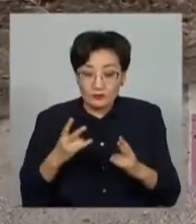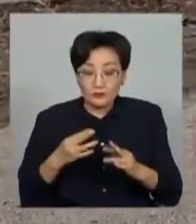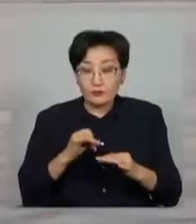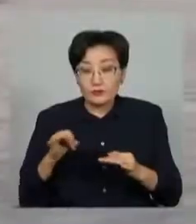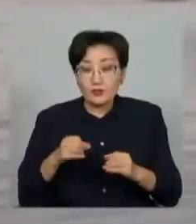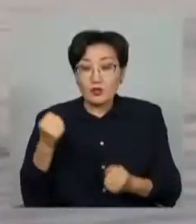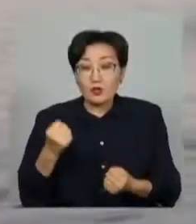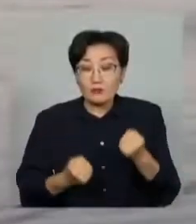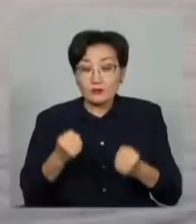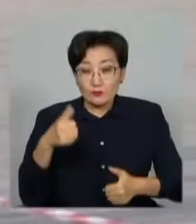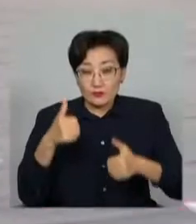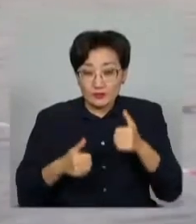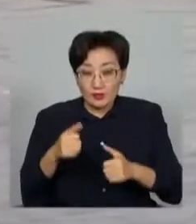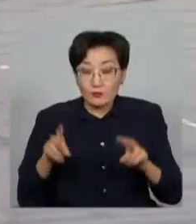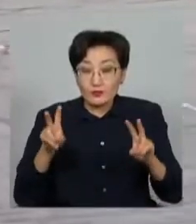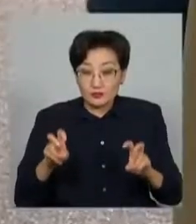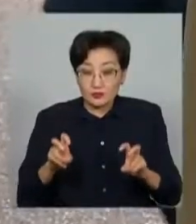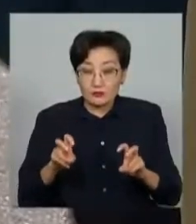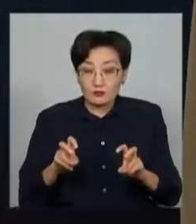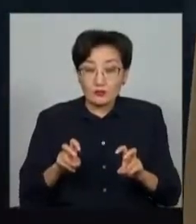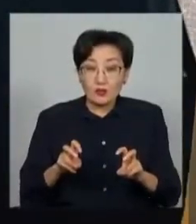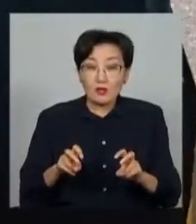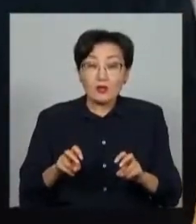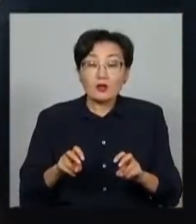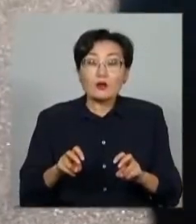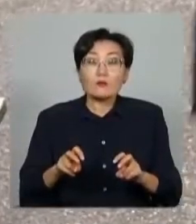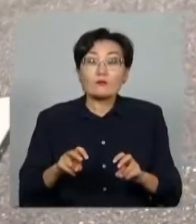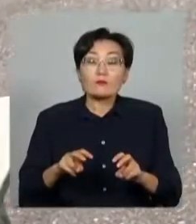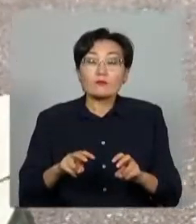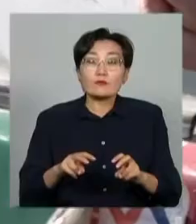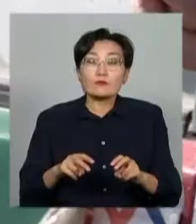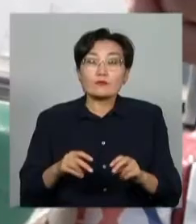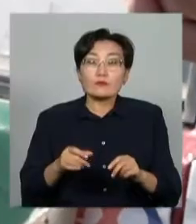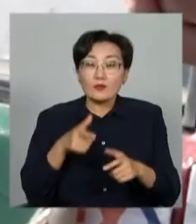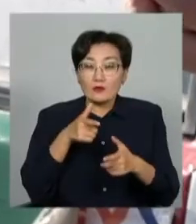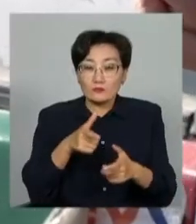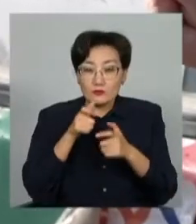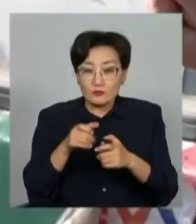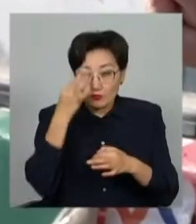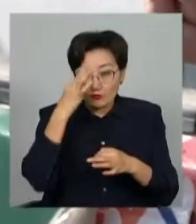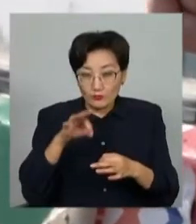Және автобиатлон деп атайтып тұрғандай, нысананың үшеуіне дөп тегізуі тиіс.